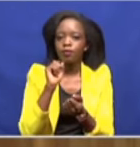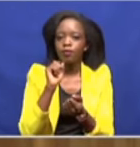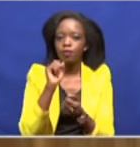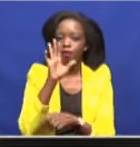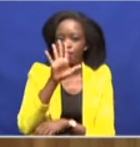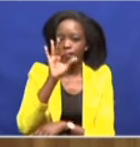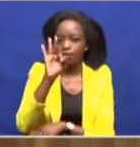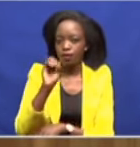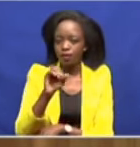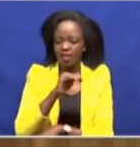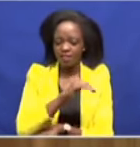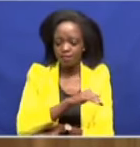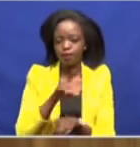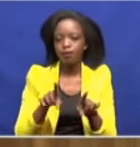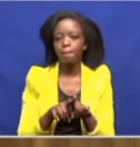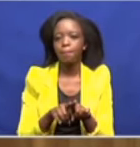saa 11 na nusu jioni.